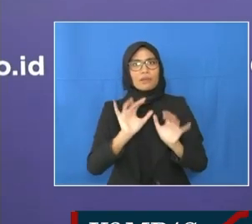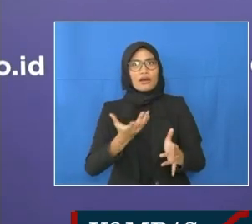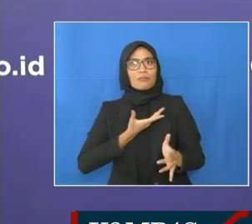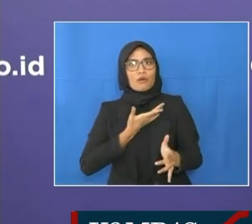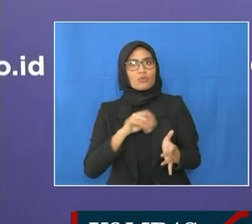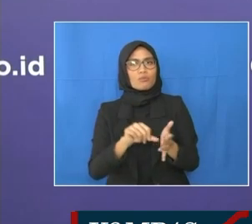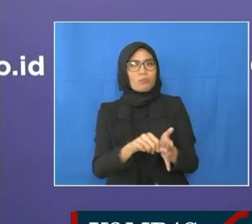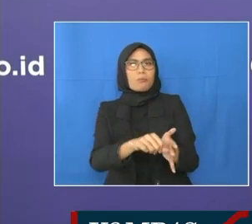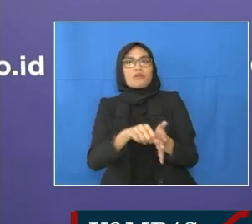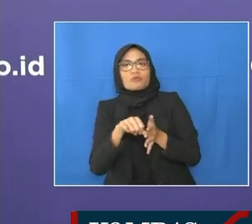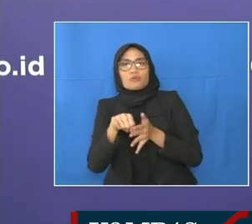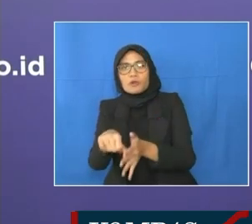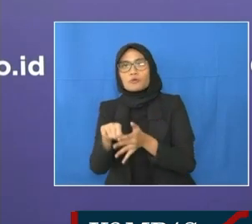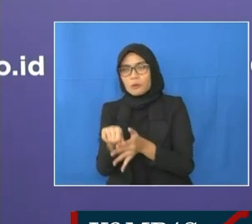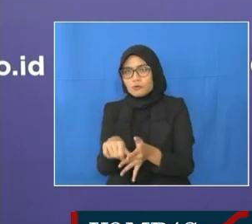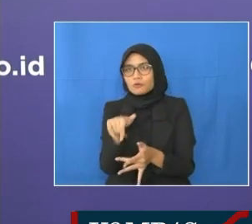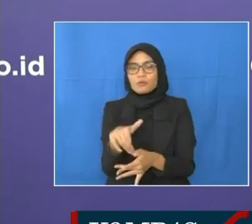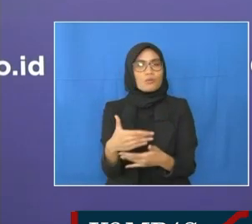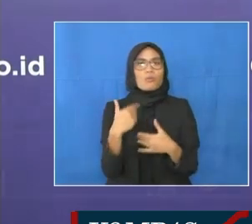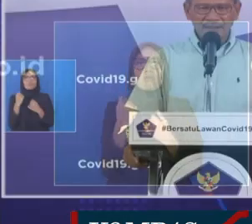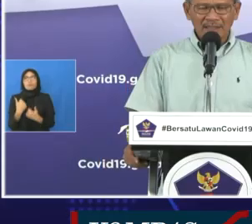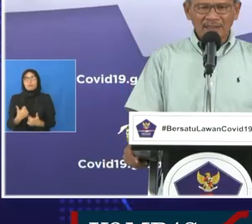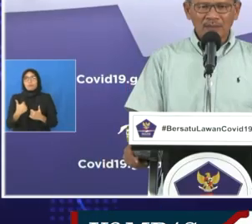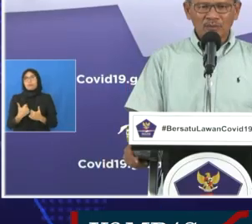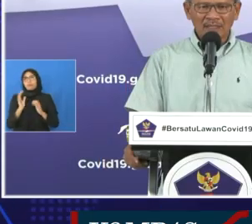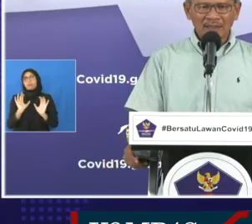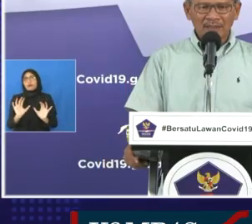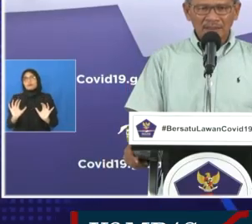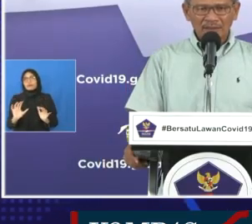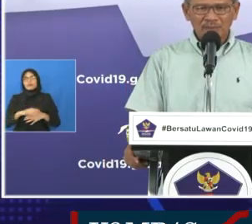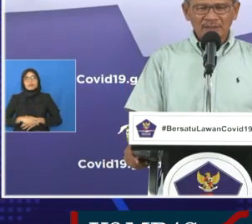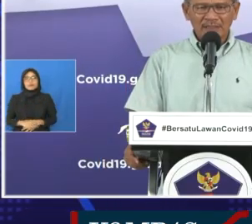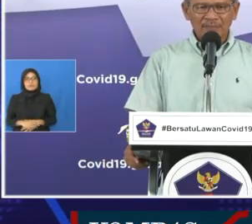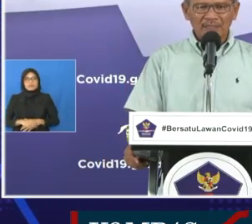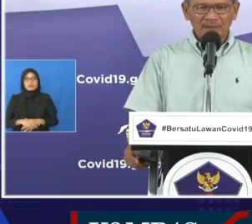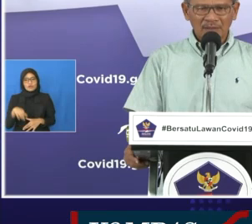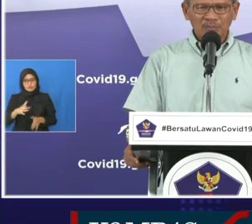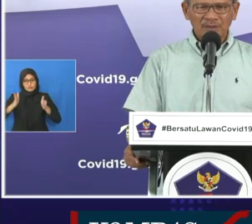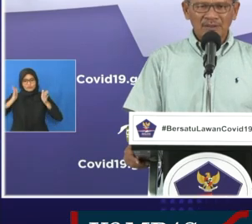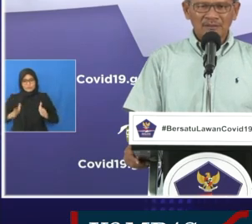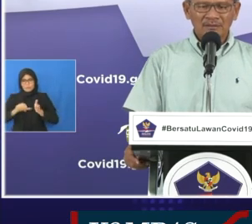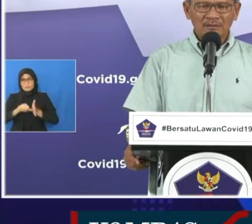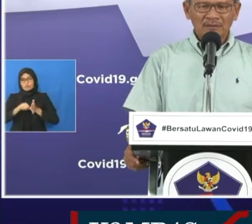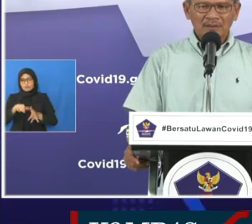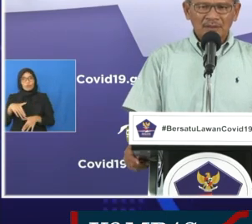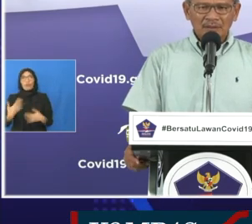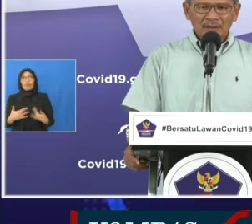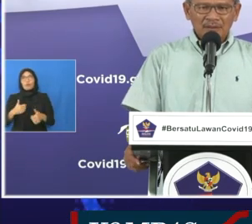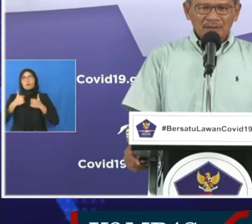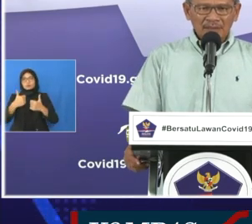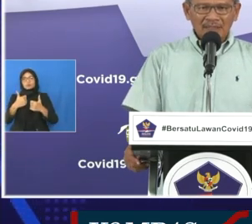sesama dalam masa kesulitan ini telah banyak dilakukan dan ini sebuah sikap yang terpuji